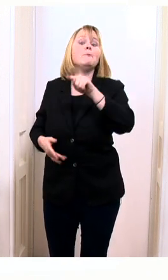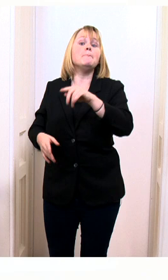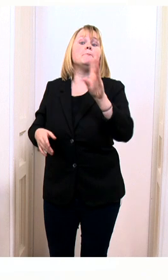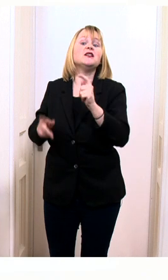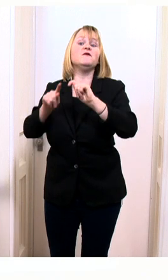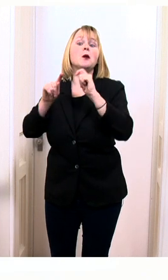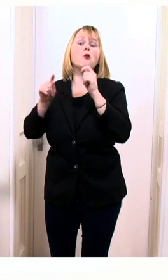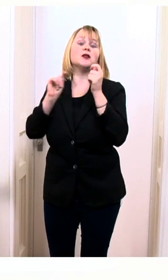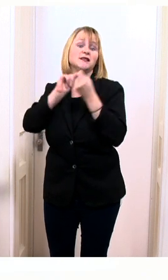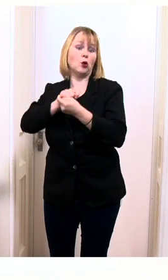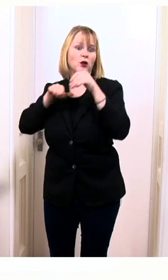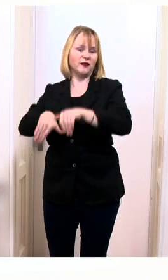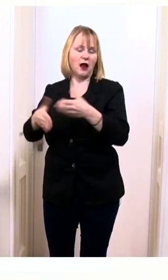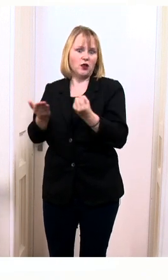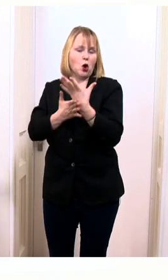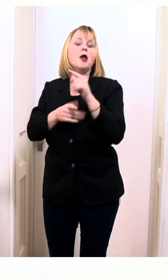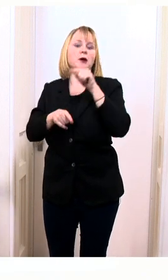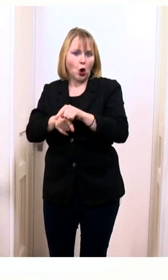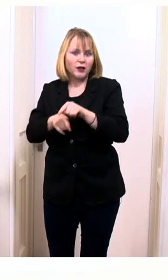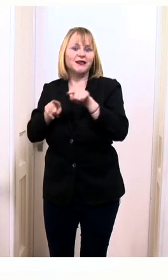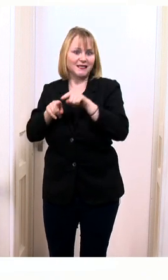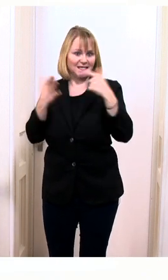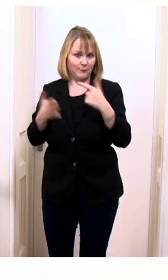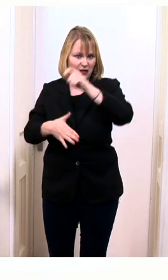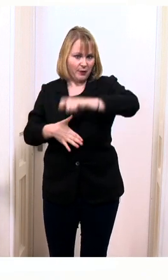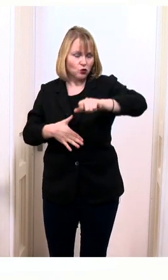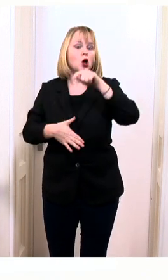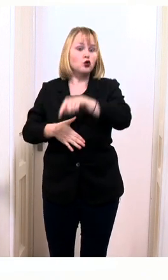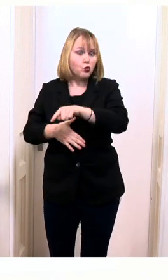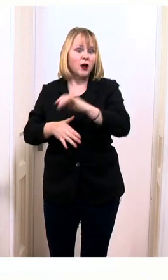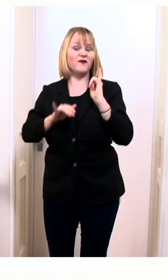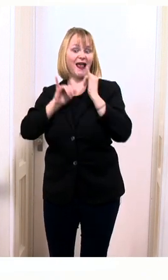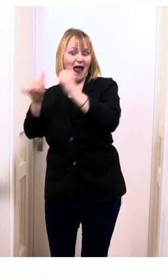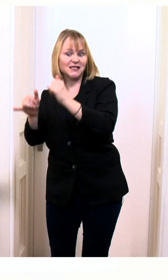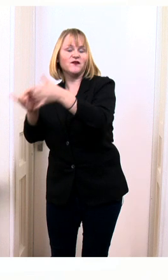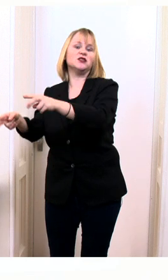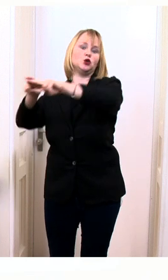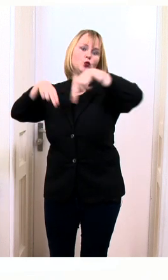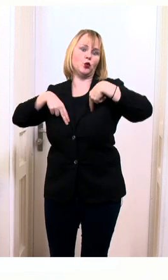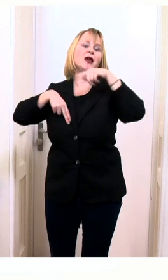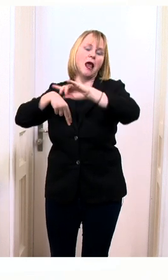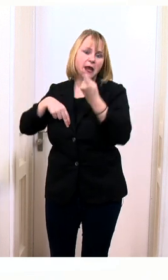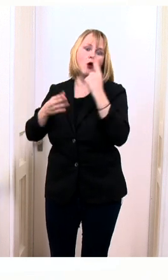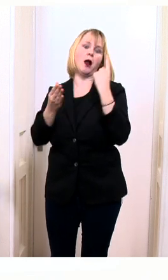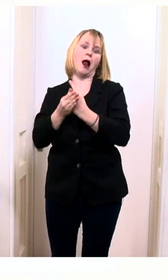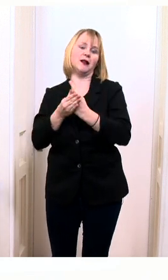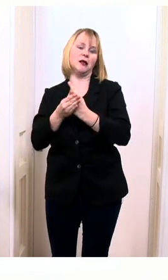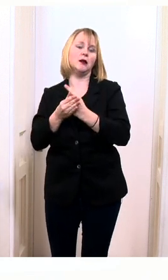Personen sind eben in Quarantäne, weil sie aus diesen Ländern eingereist sind oder waren. Wir haben 14